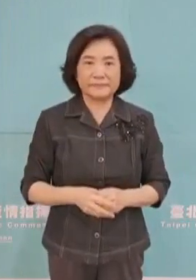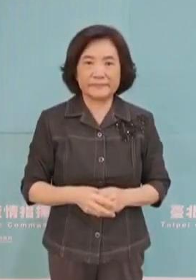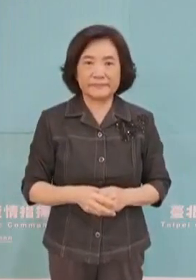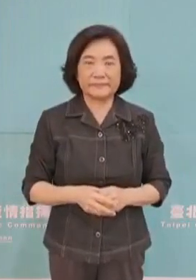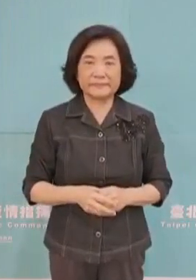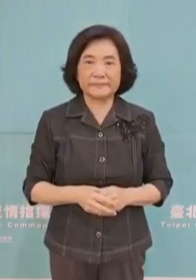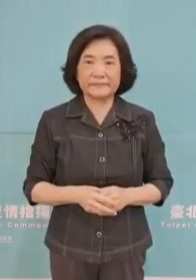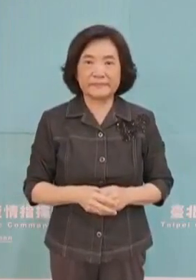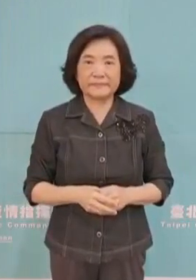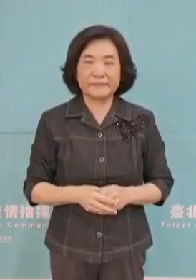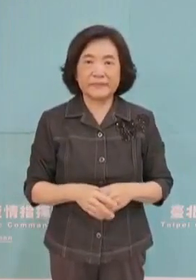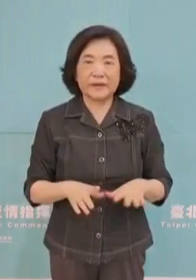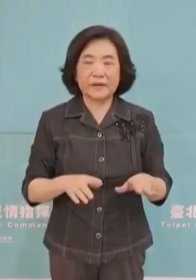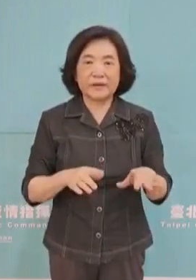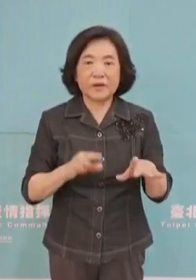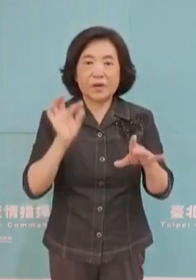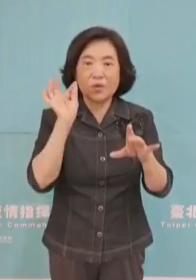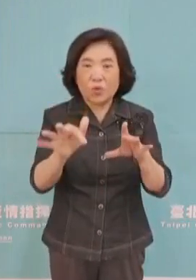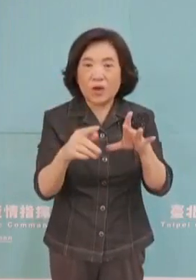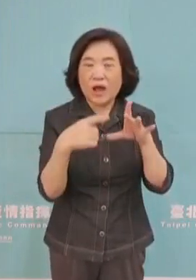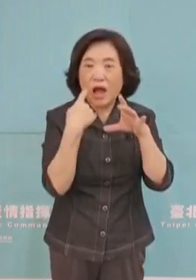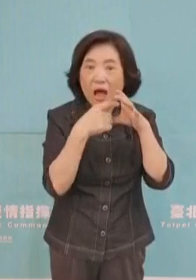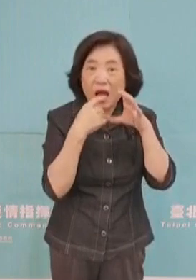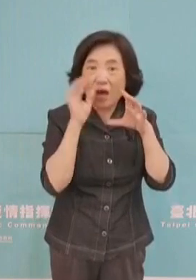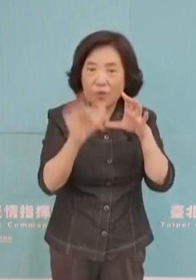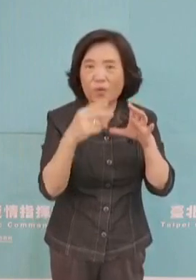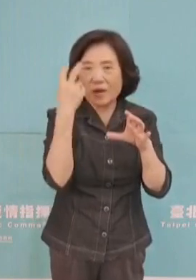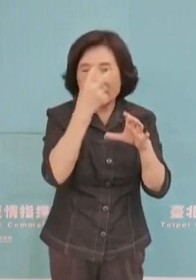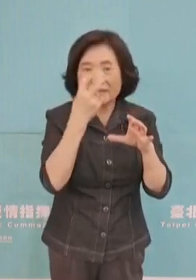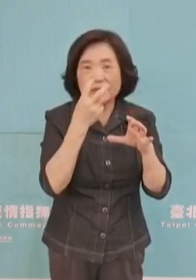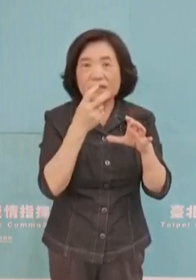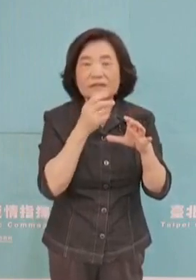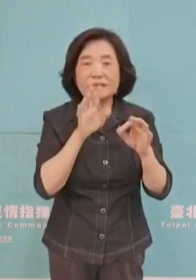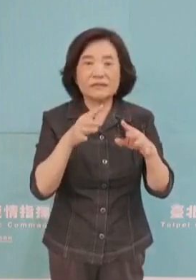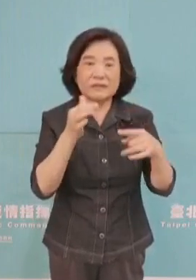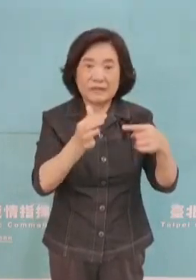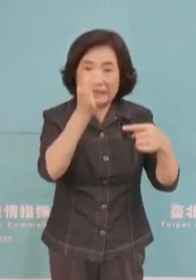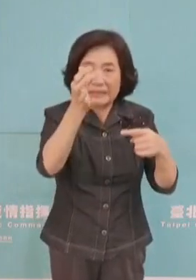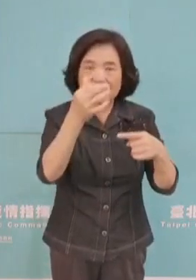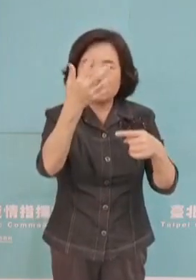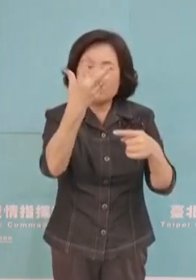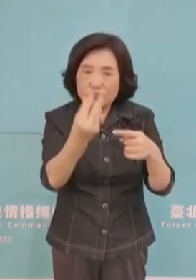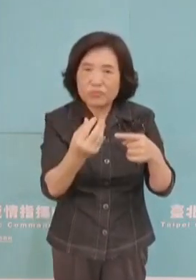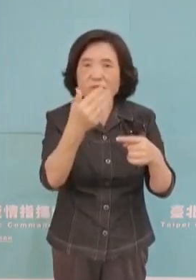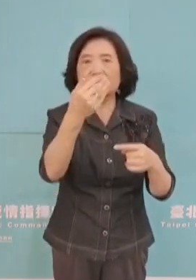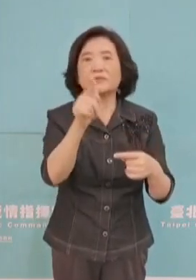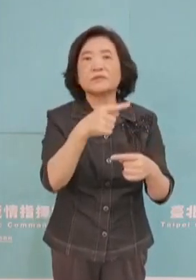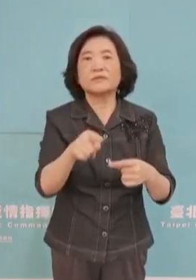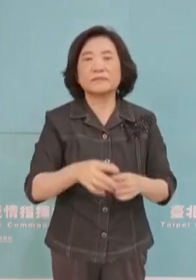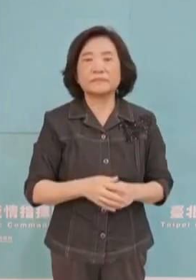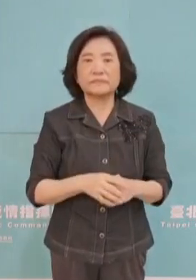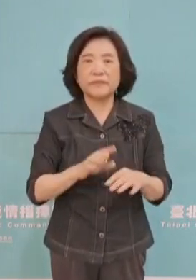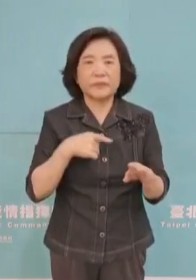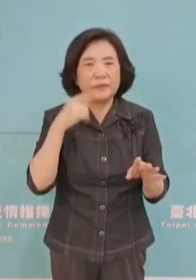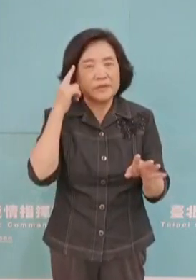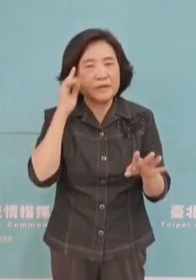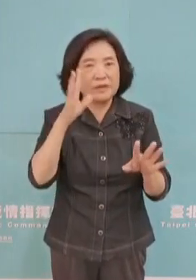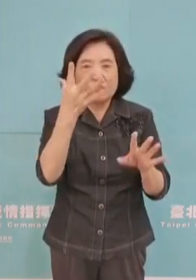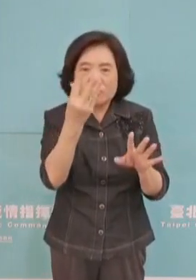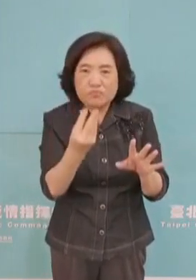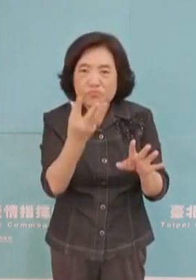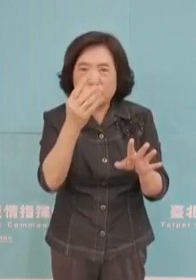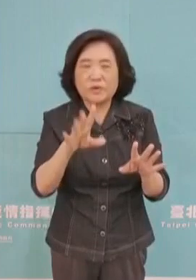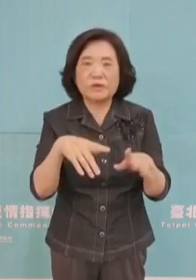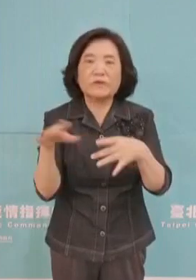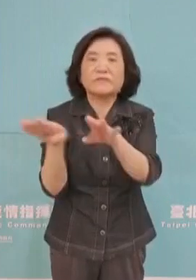这个快筛阳性人数哈，昨天也算是新低了哈，降到9个。不过我相信有时候会稍微偏低了，因为在